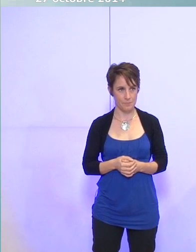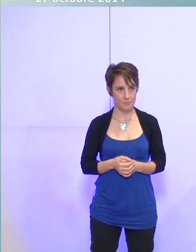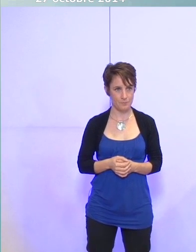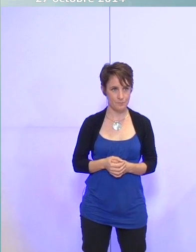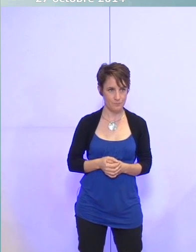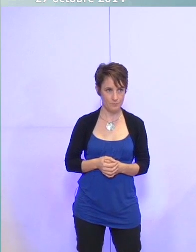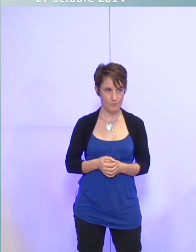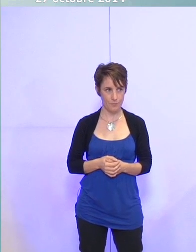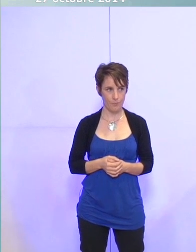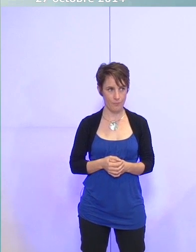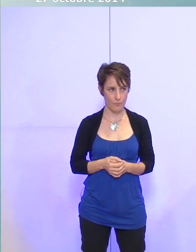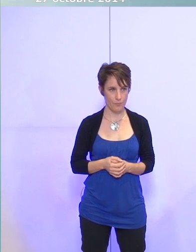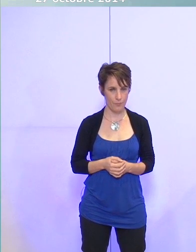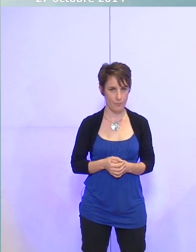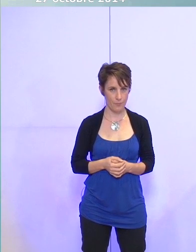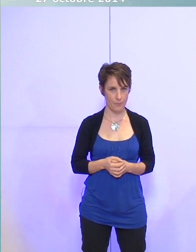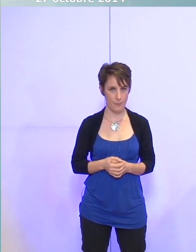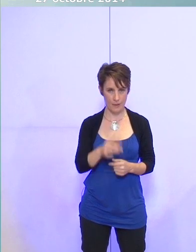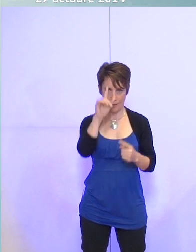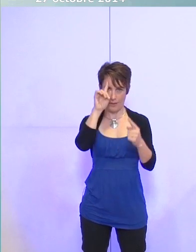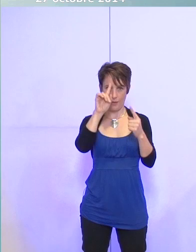portant là aussi sur un avenant,